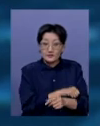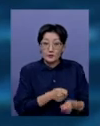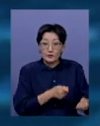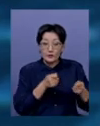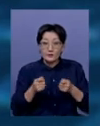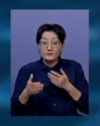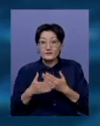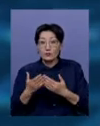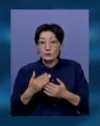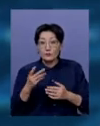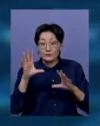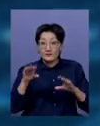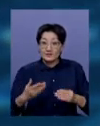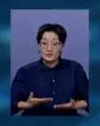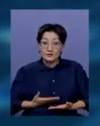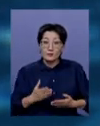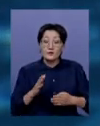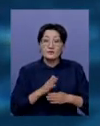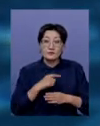приговорили к пожизненному заключению